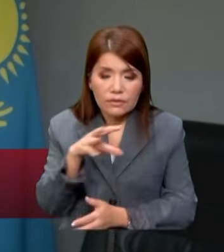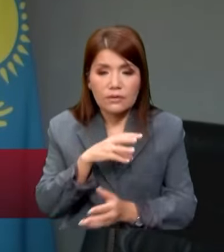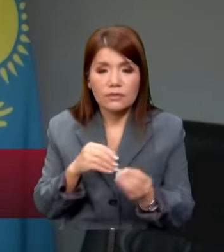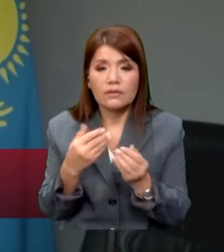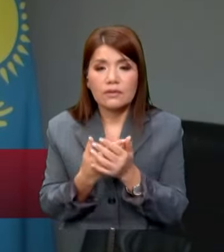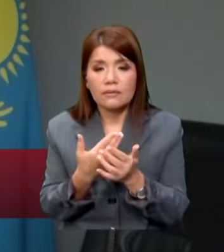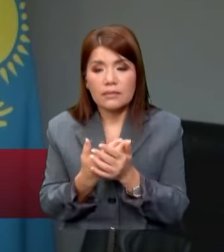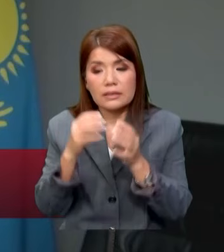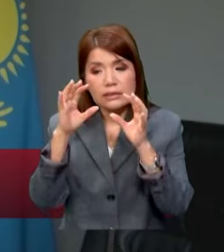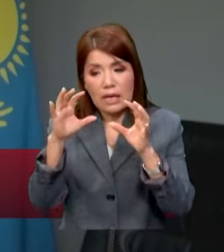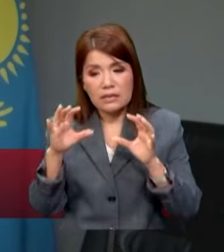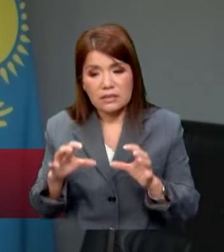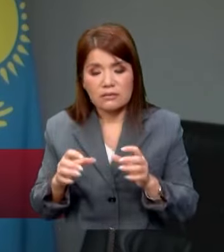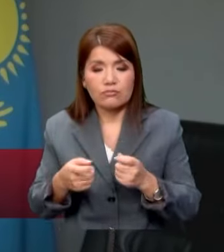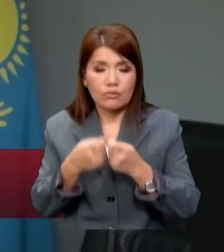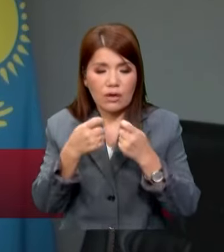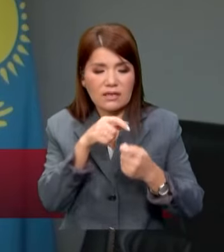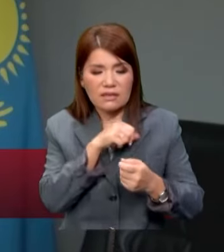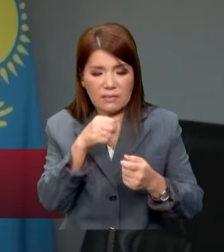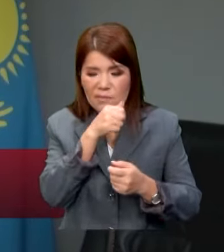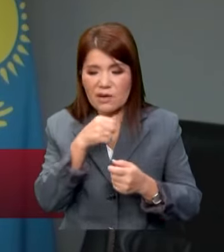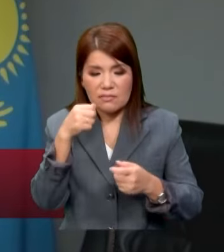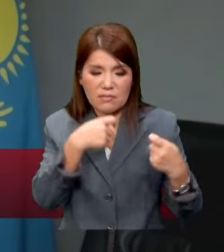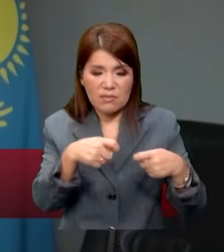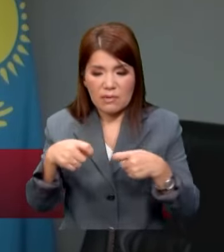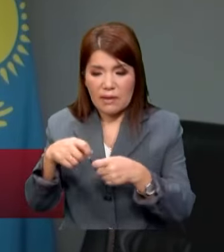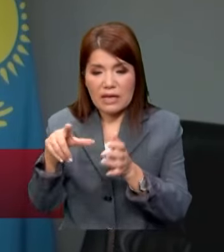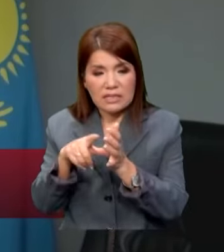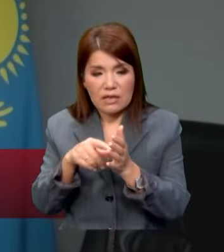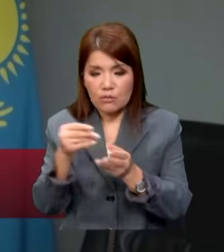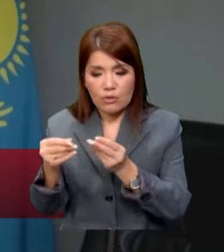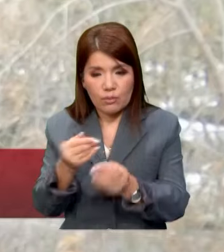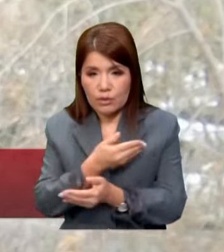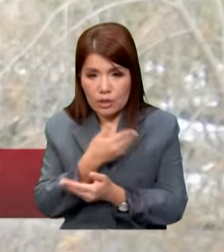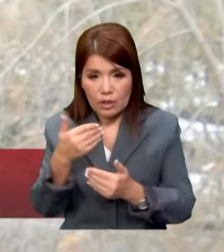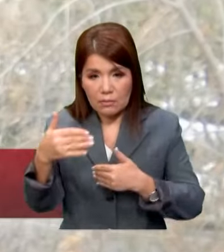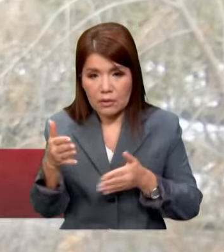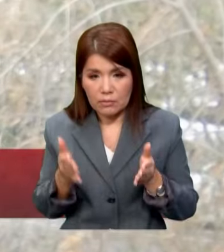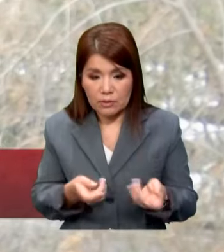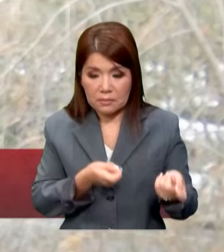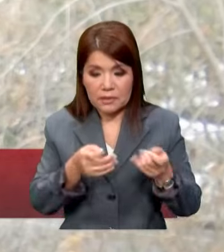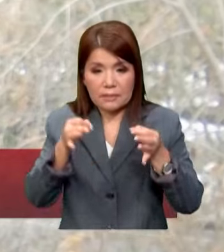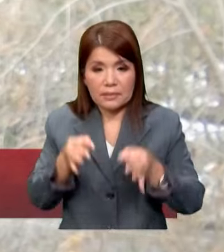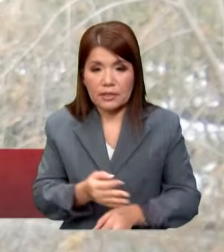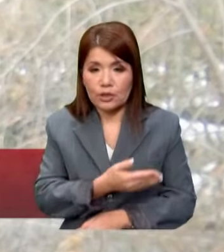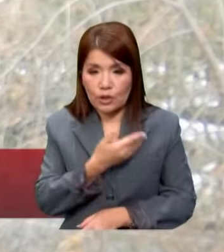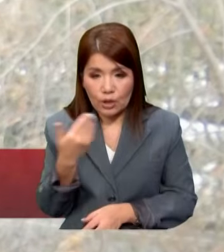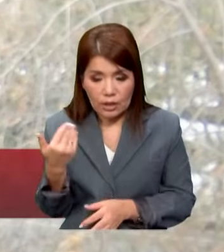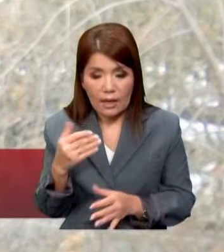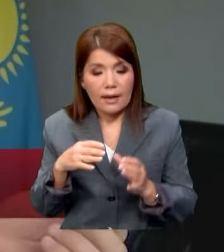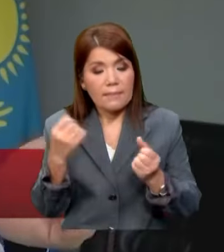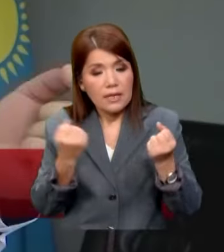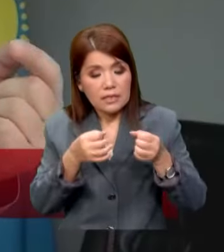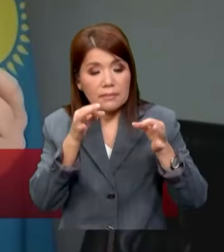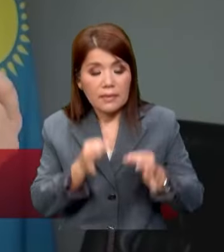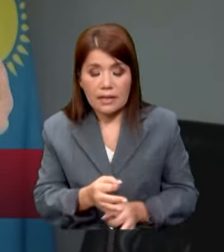үшін, заңсыз сатып жатқандар, олар налог төлемейді, салық төлемейді. Олар дұрыс коробкамен әкелмейді. Олар дұрыс көлікпен